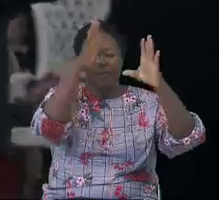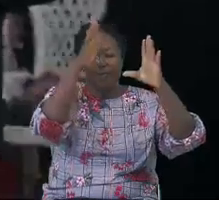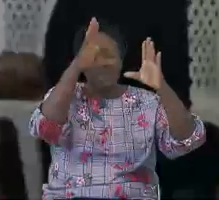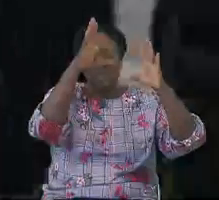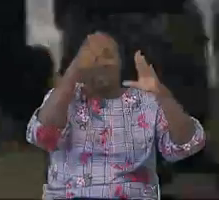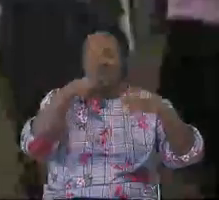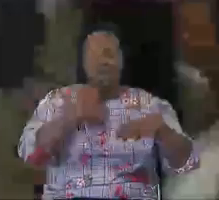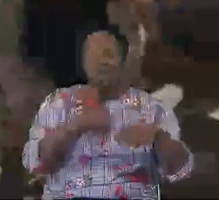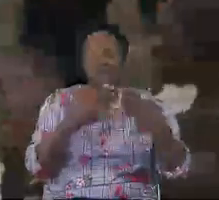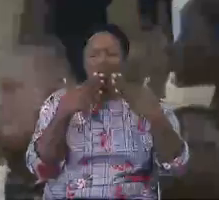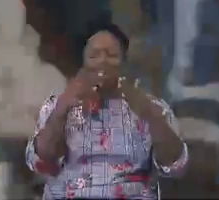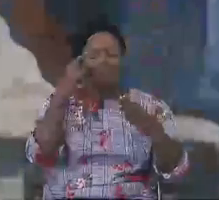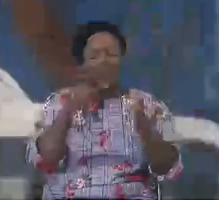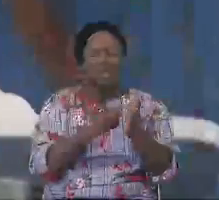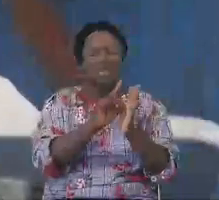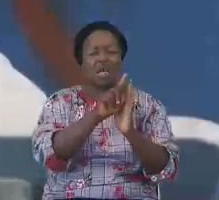prions.